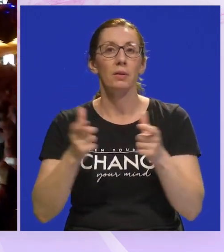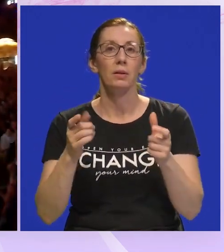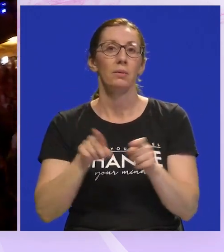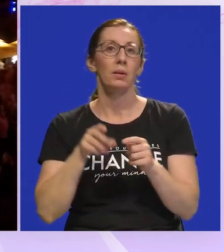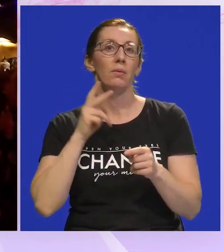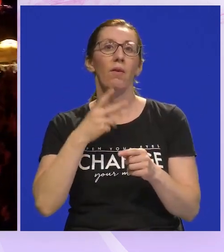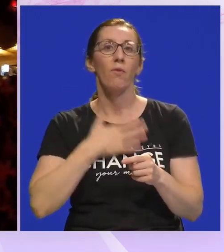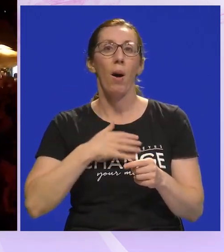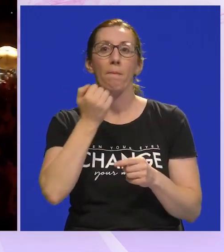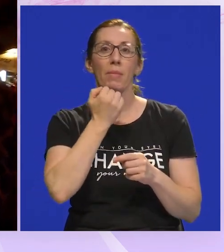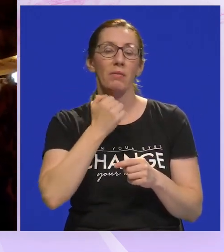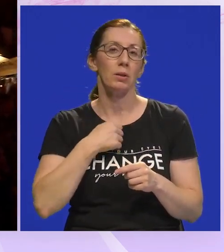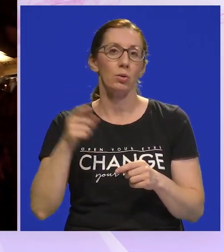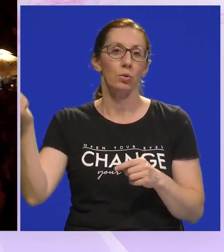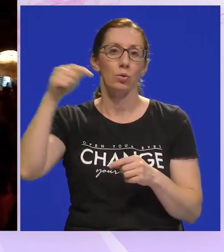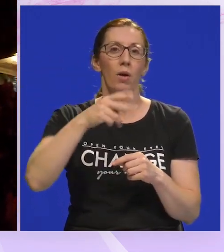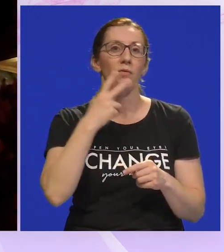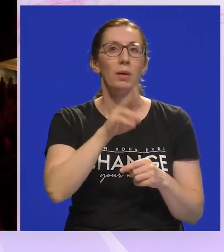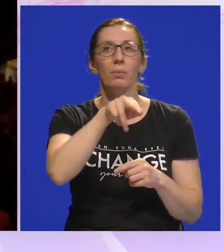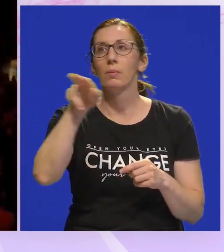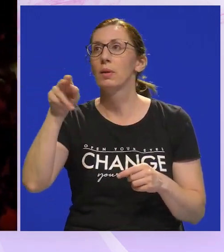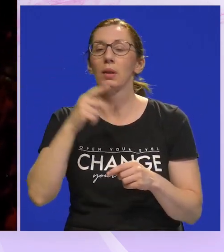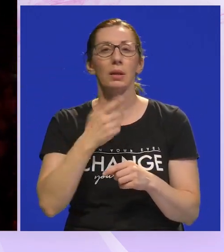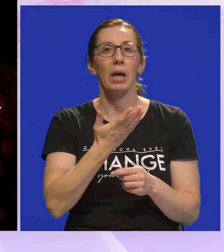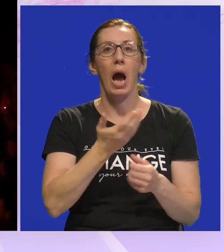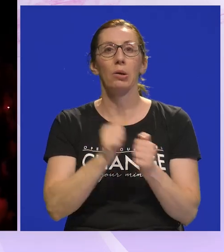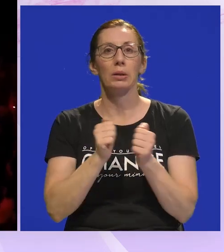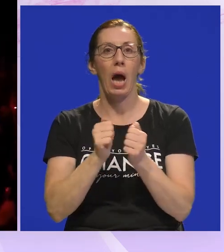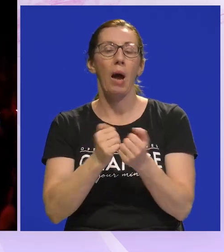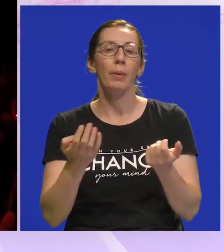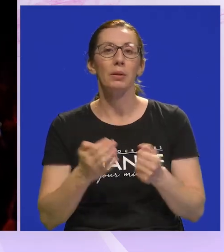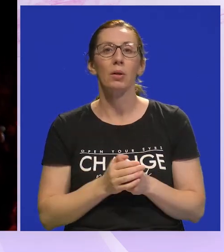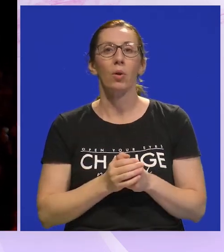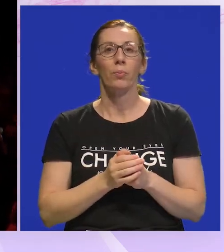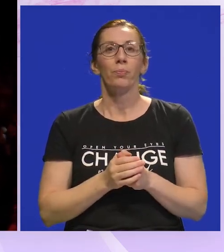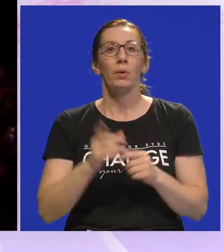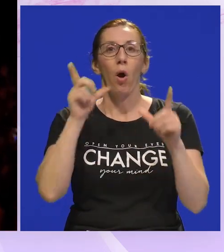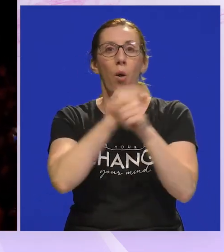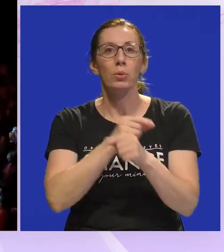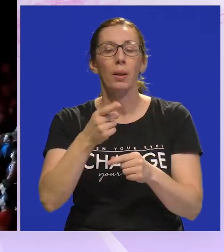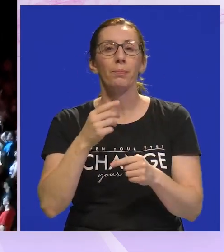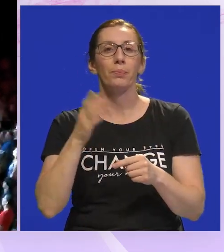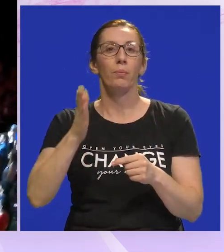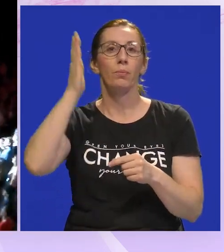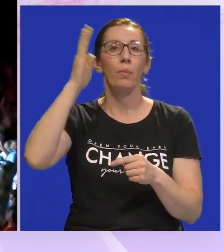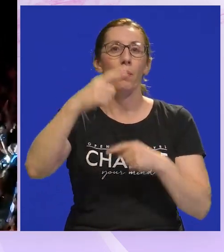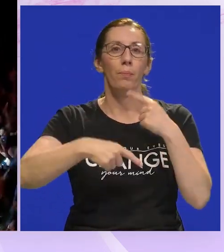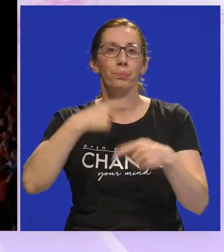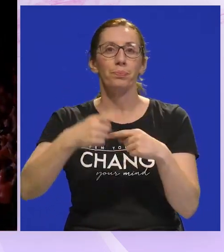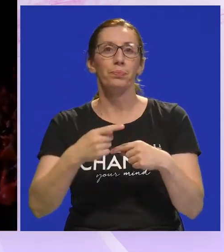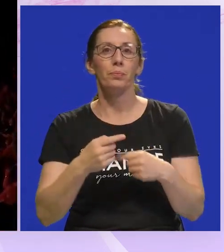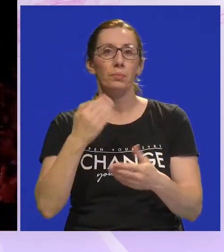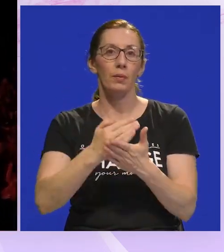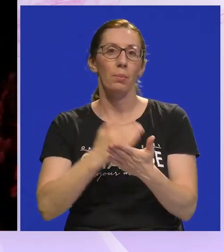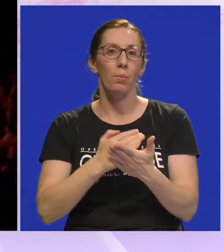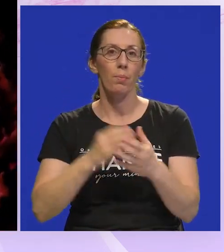na festivale, ali i u svom privatnom angažmanu dolaze ovdje posjetiti sam kamenolom. Općina u planu i u